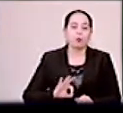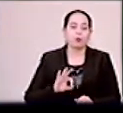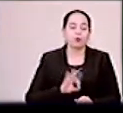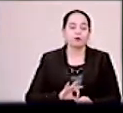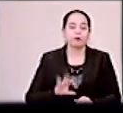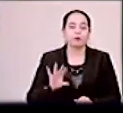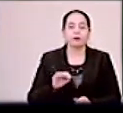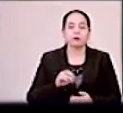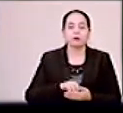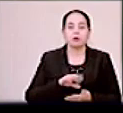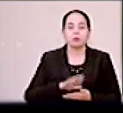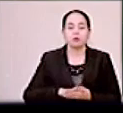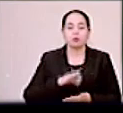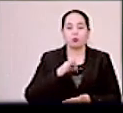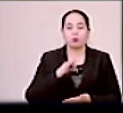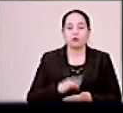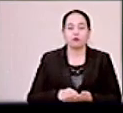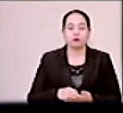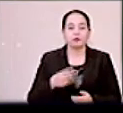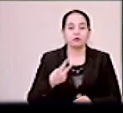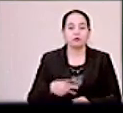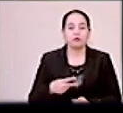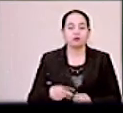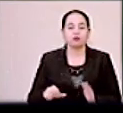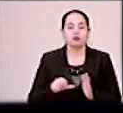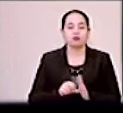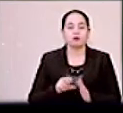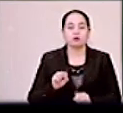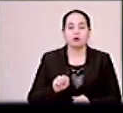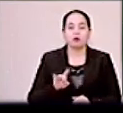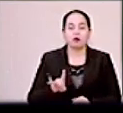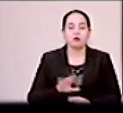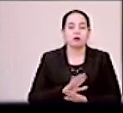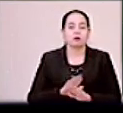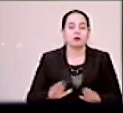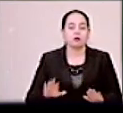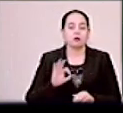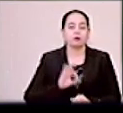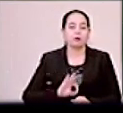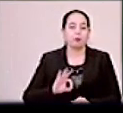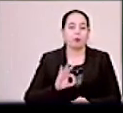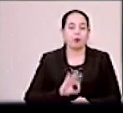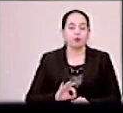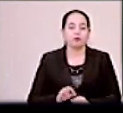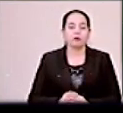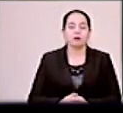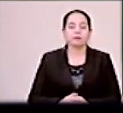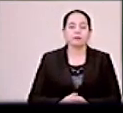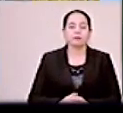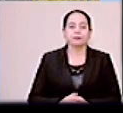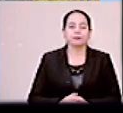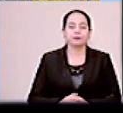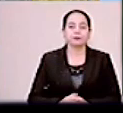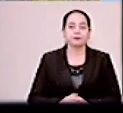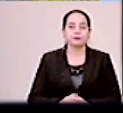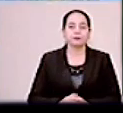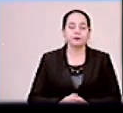И записываем ответ. 26 ар не использовали.